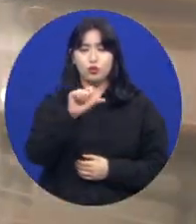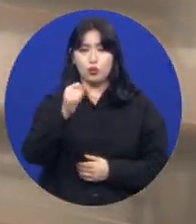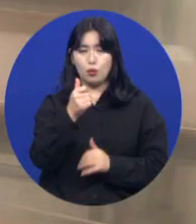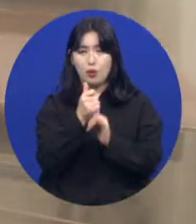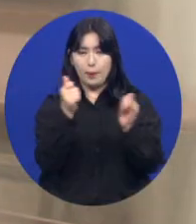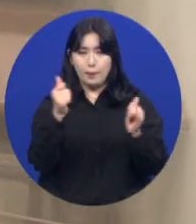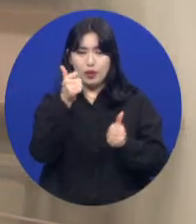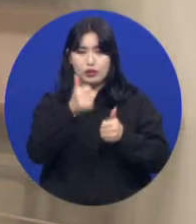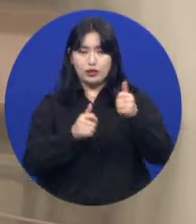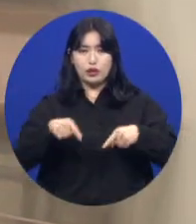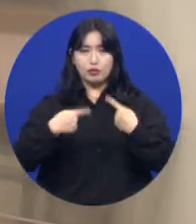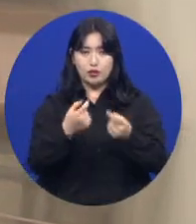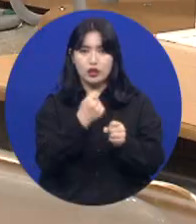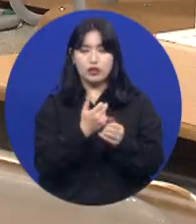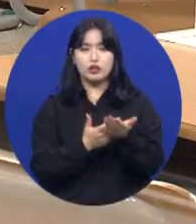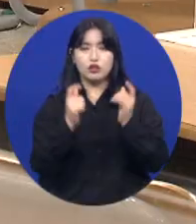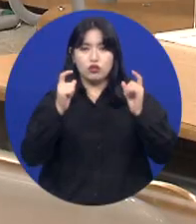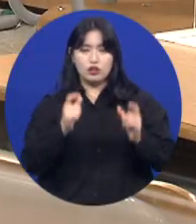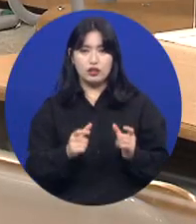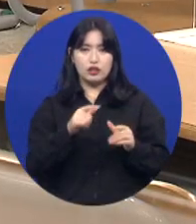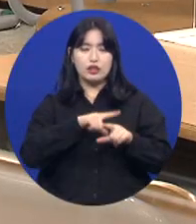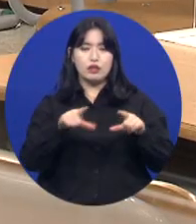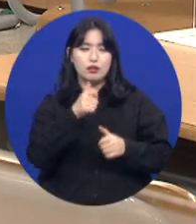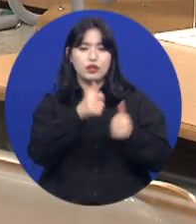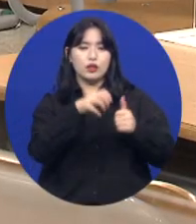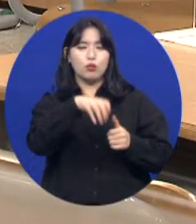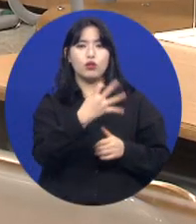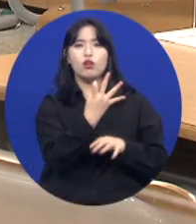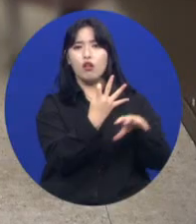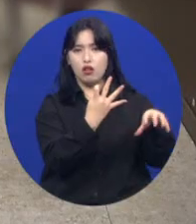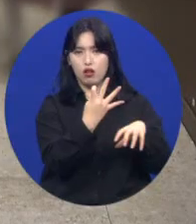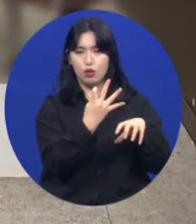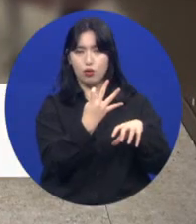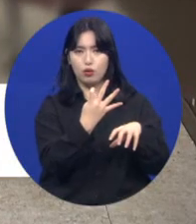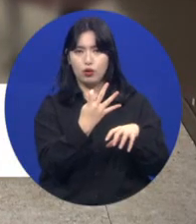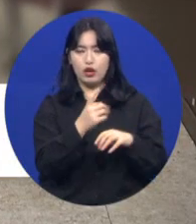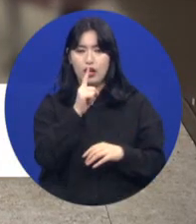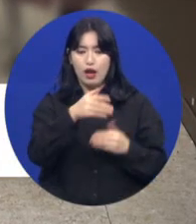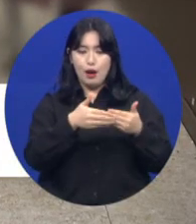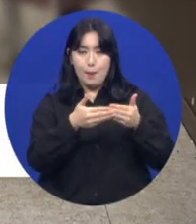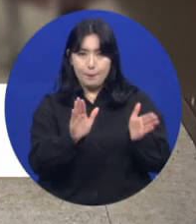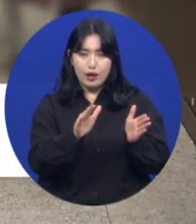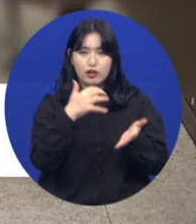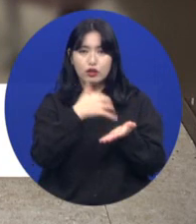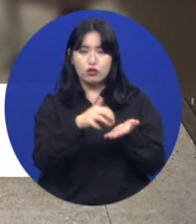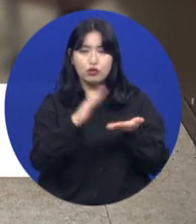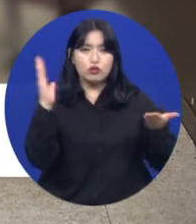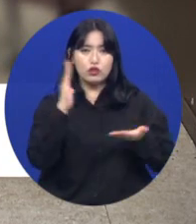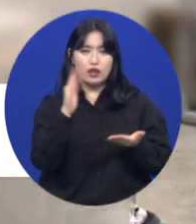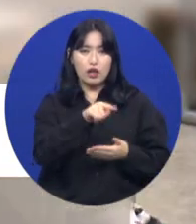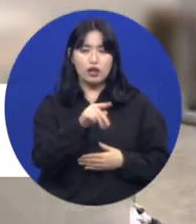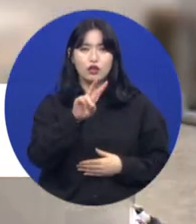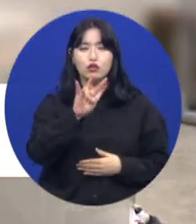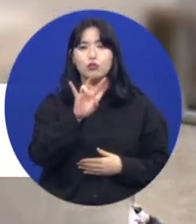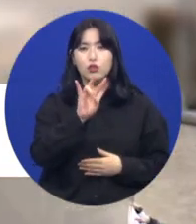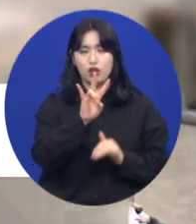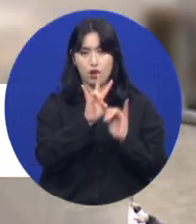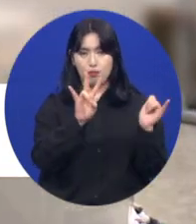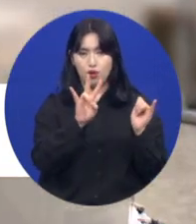6,500여 명이 응시하는 제주 지역의 일반 시험장은 14곳. 한 교실당 수험생을